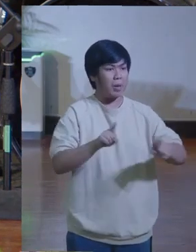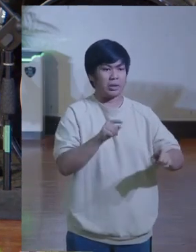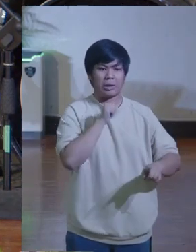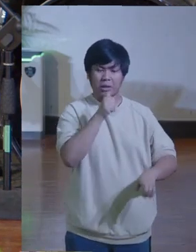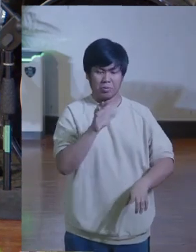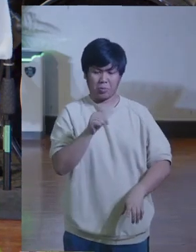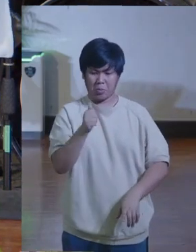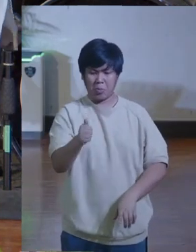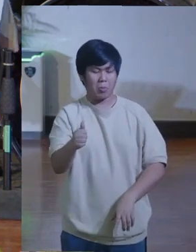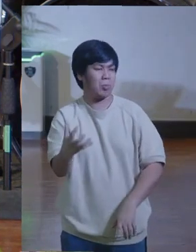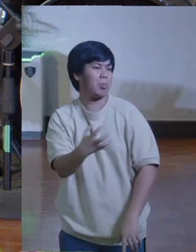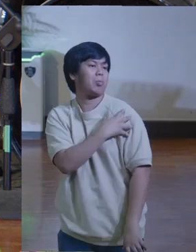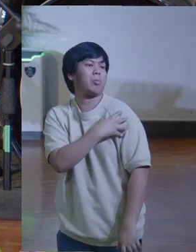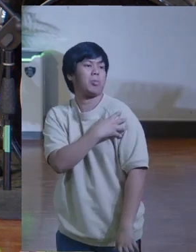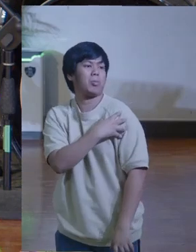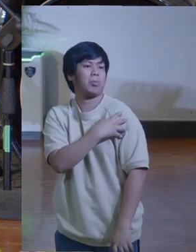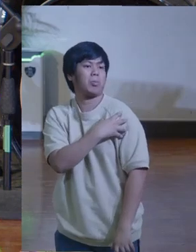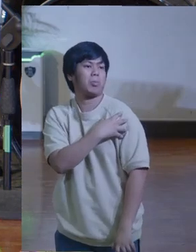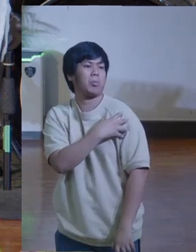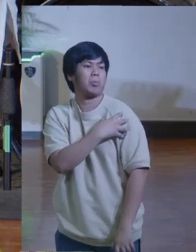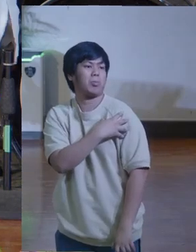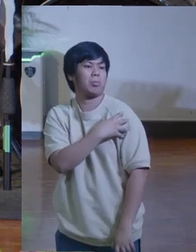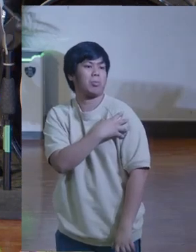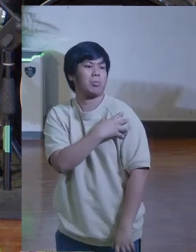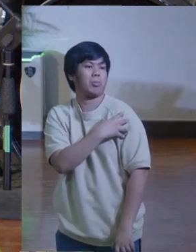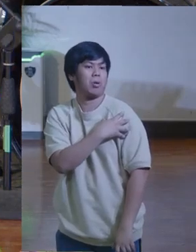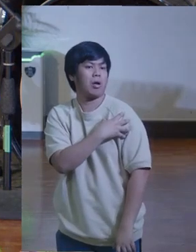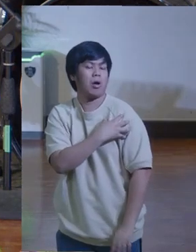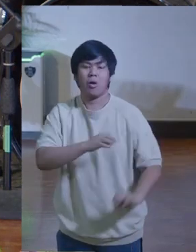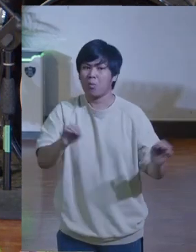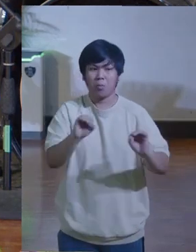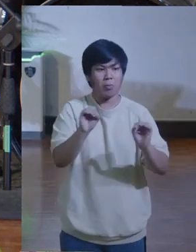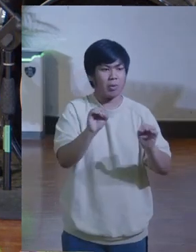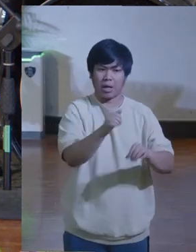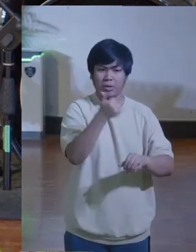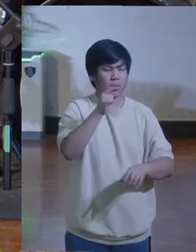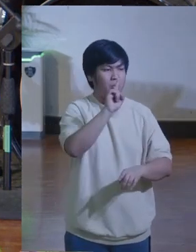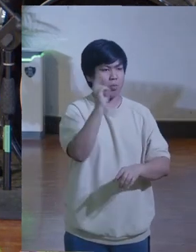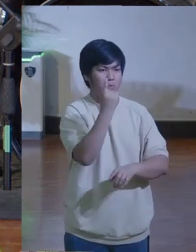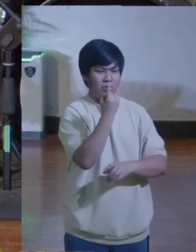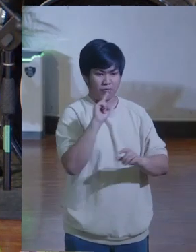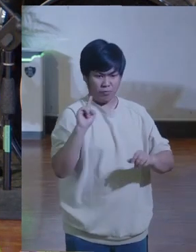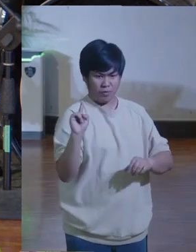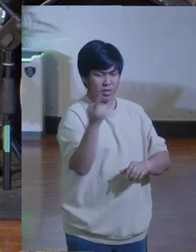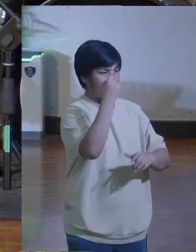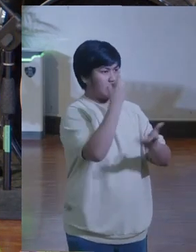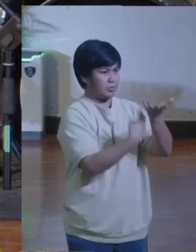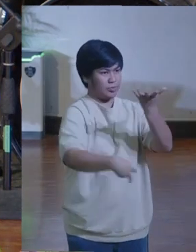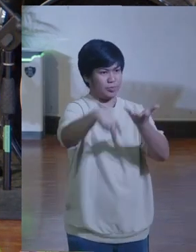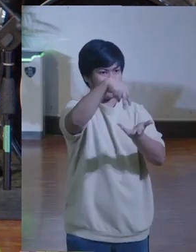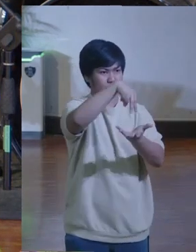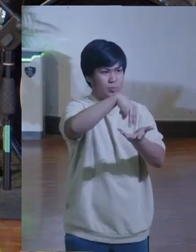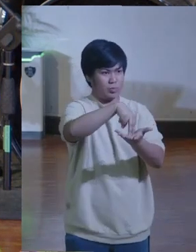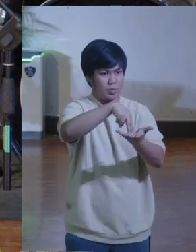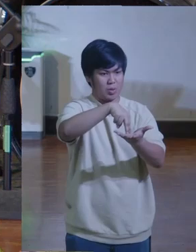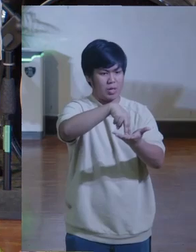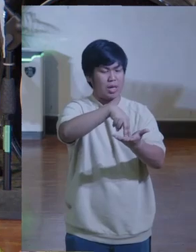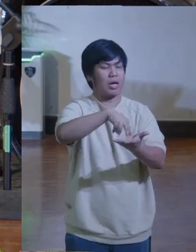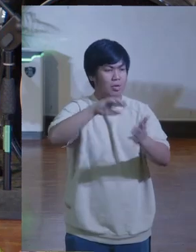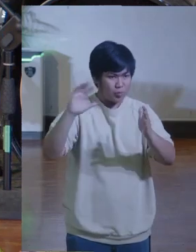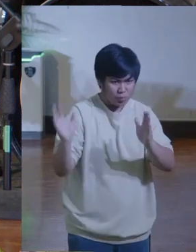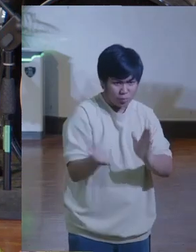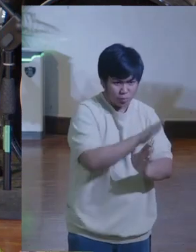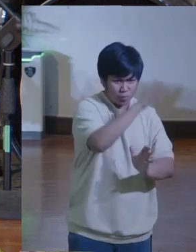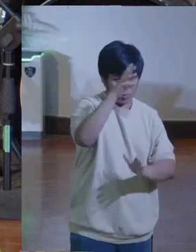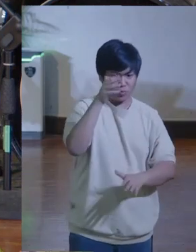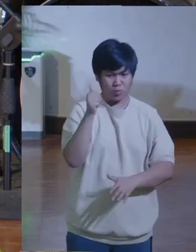sila resurrected unto glory. Ang tangi lang pong resurrected unto glory ay ang ating Panginoong Jesus. Siya lang